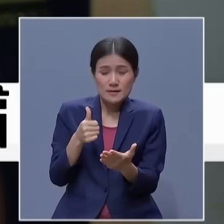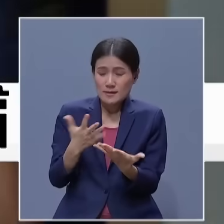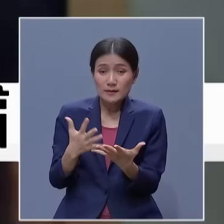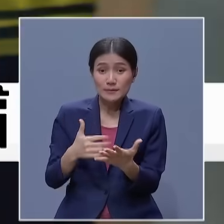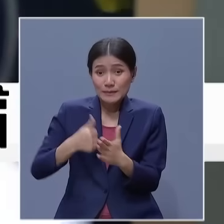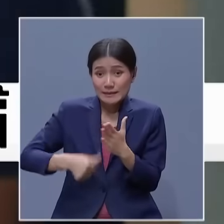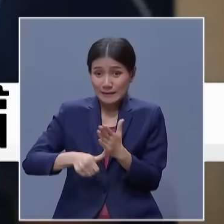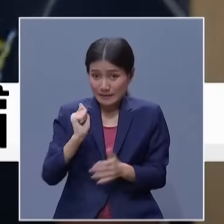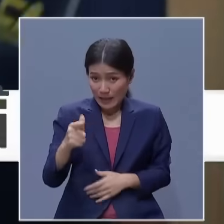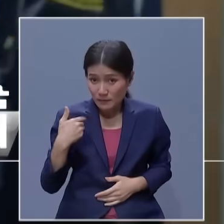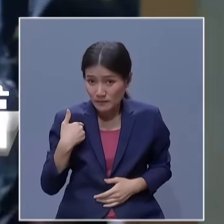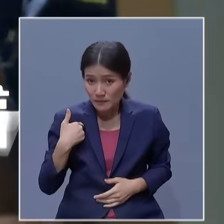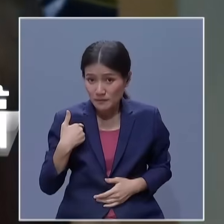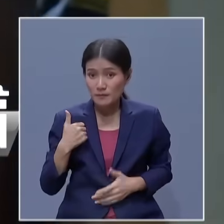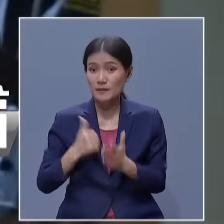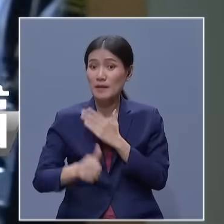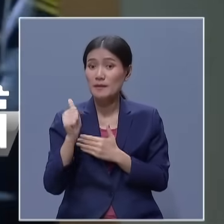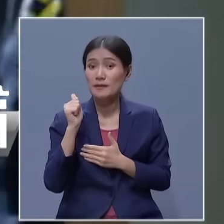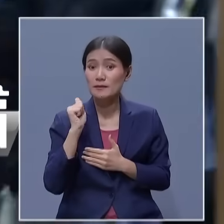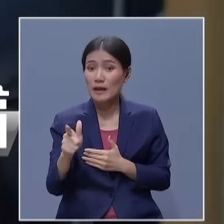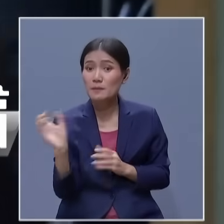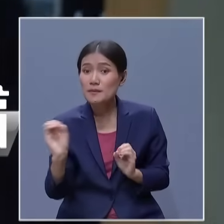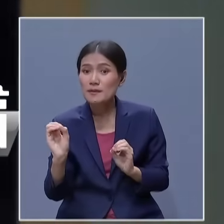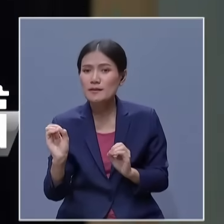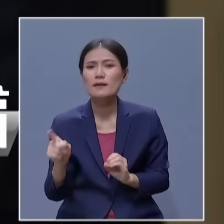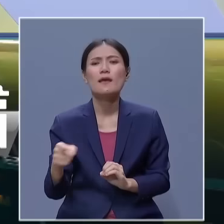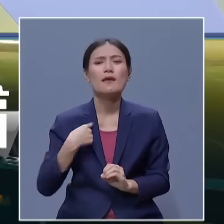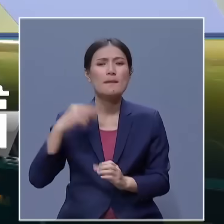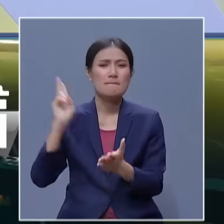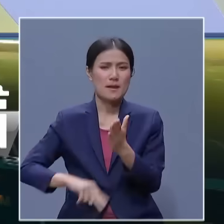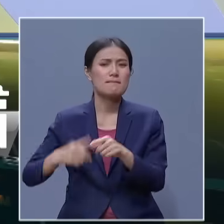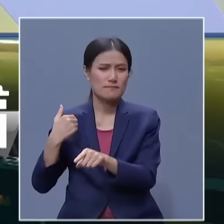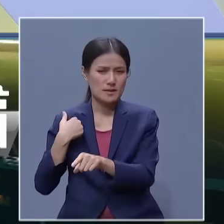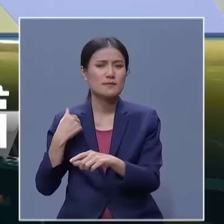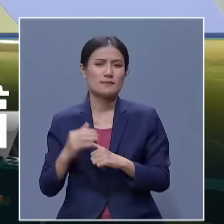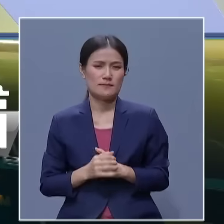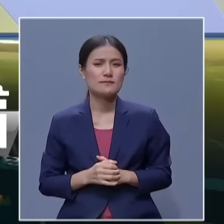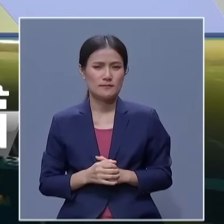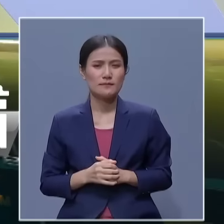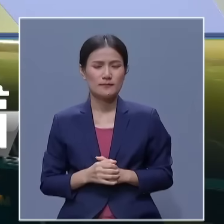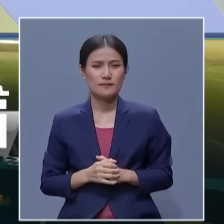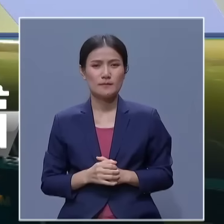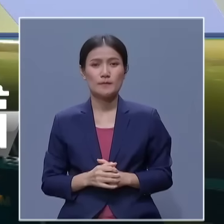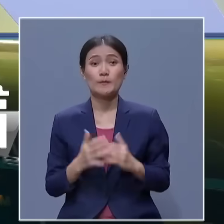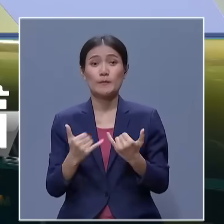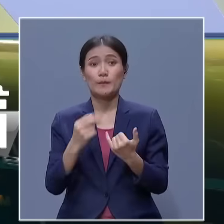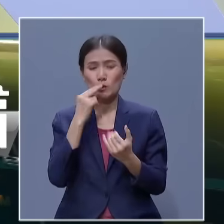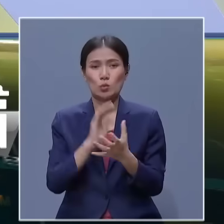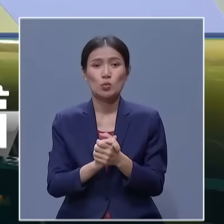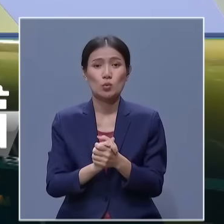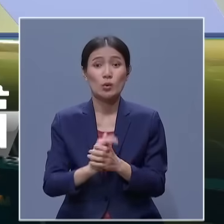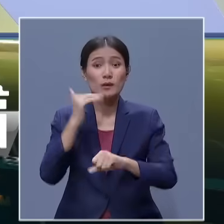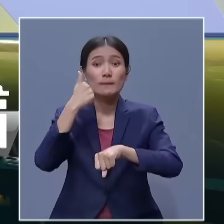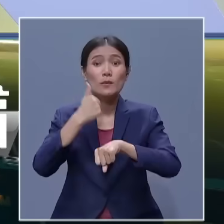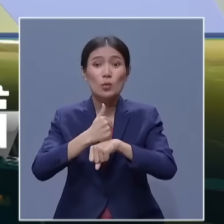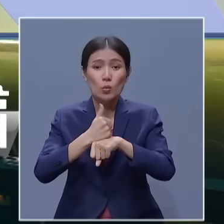แลเรื่องนี้กันอย่างใกล้ชิดนะครับ ทีนี้เนี่ยนะคะมันมีคำพูดหนึ่งมาจากรักษาราชการแทนผู้บังคับการตำร